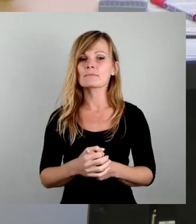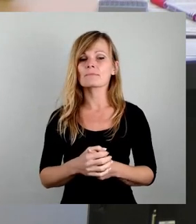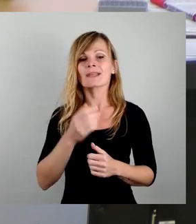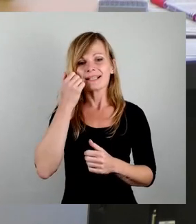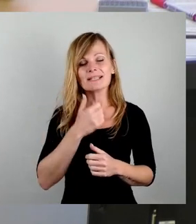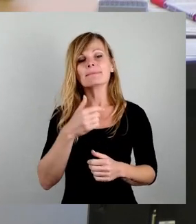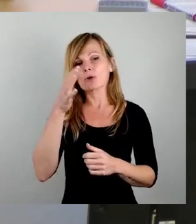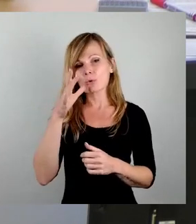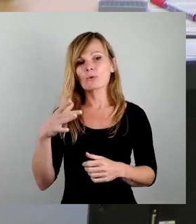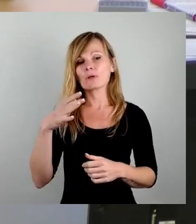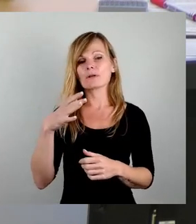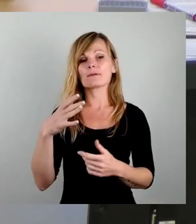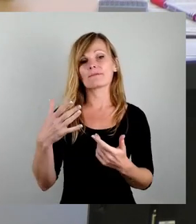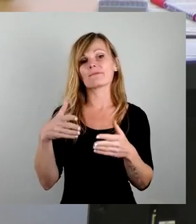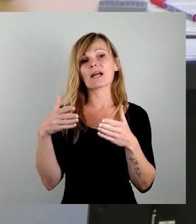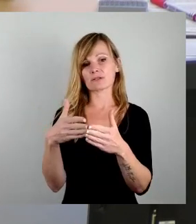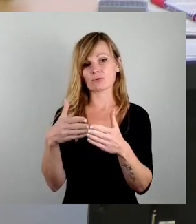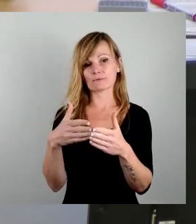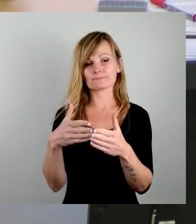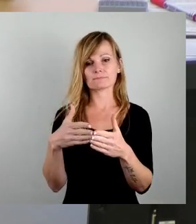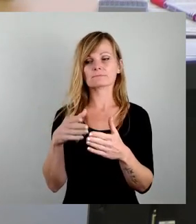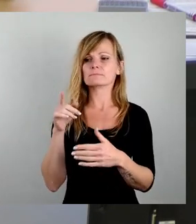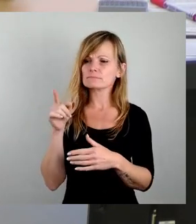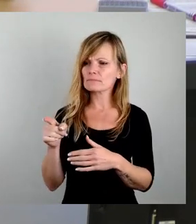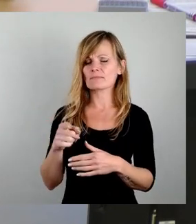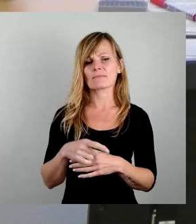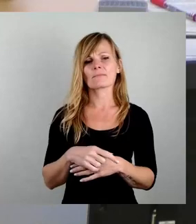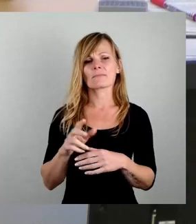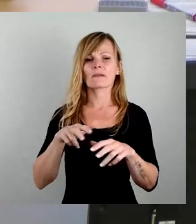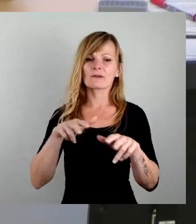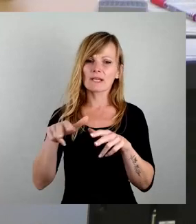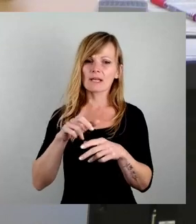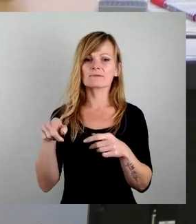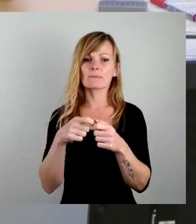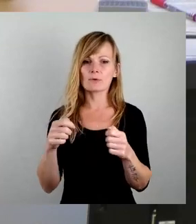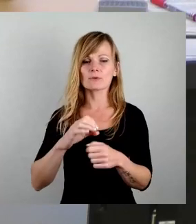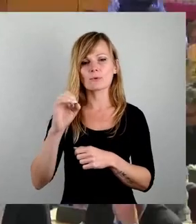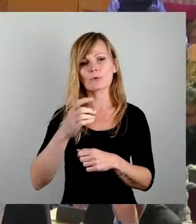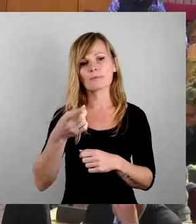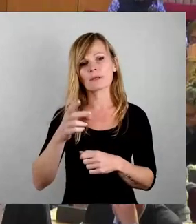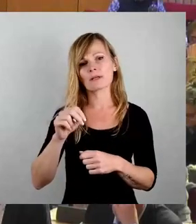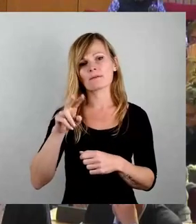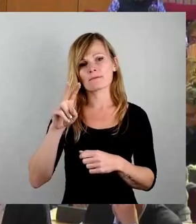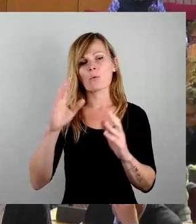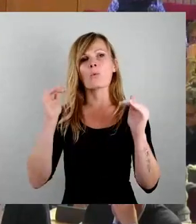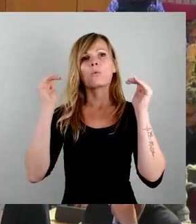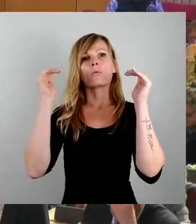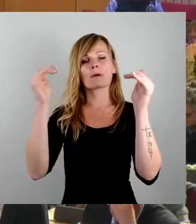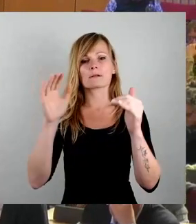ja immer Verkehrsverbund und ÖPNV ganz weit oben tragen in Ihrem Programm,